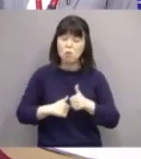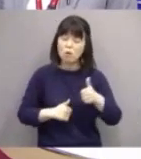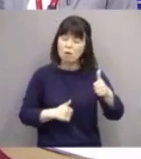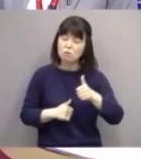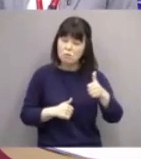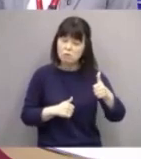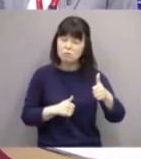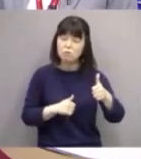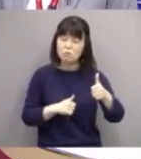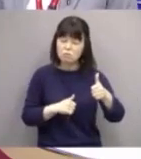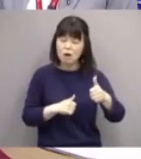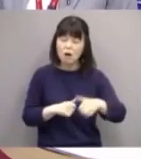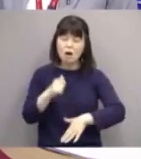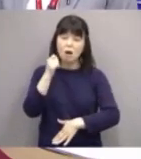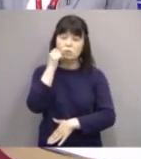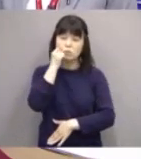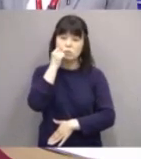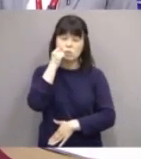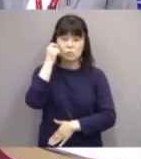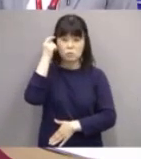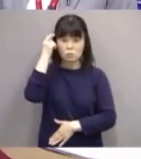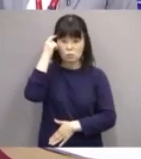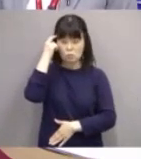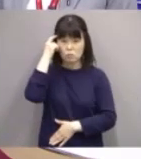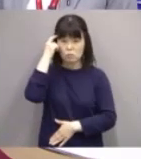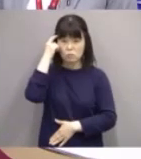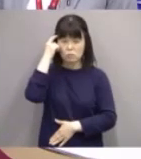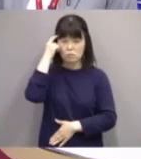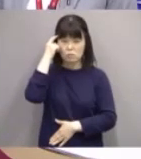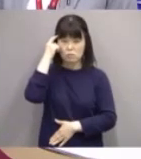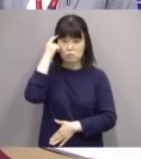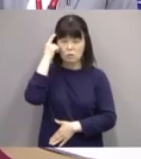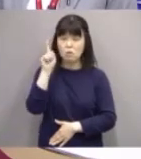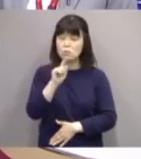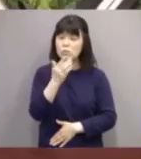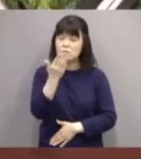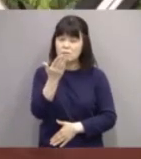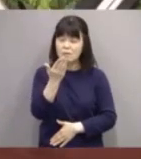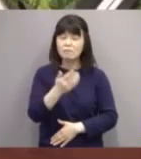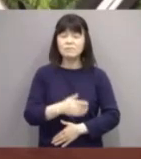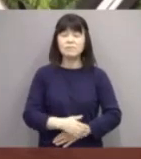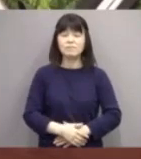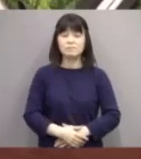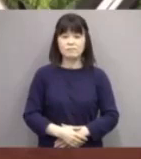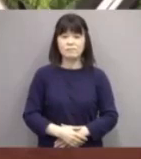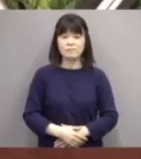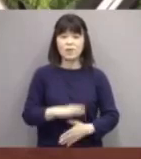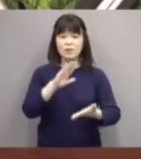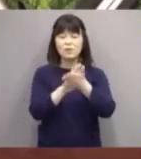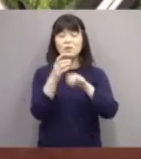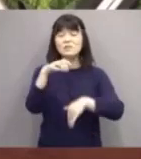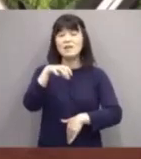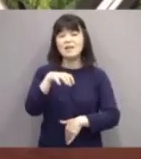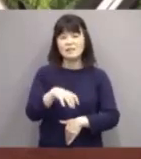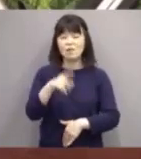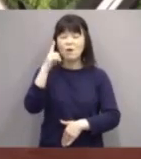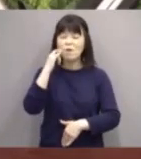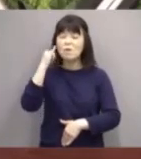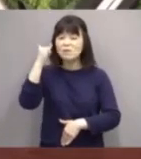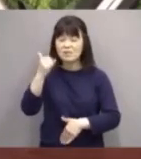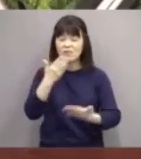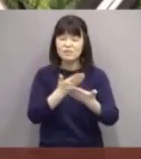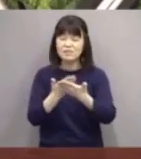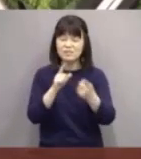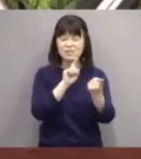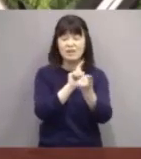として通わせるのは難しいんじゃないかなと思うんですが、いかがでしょう。 幼稚園では保護者のニーズに対応